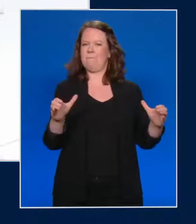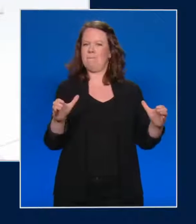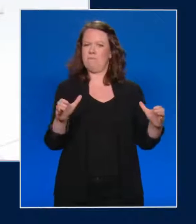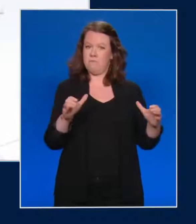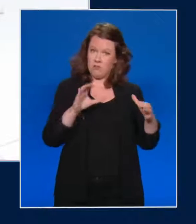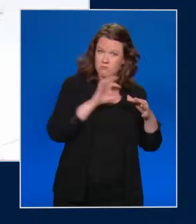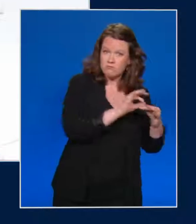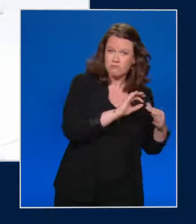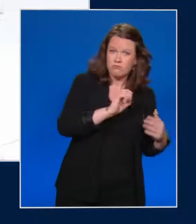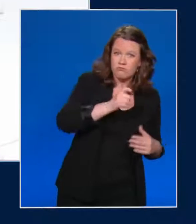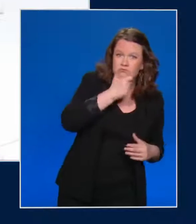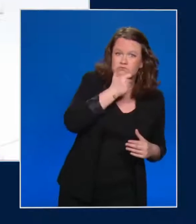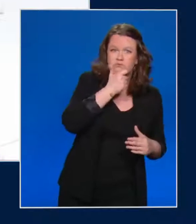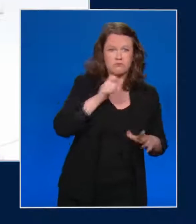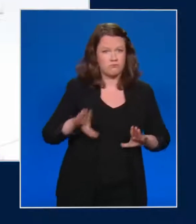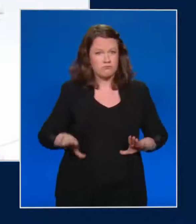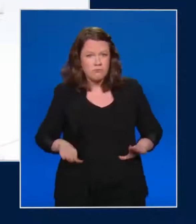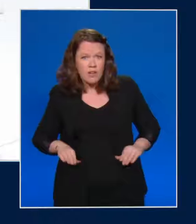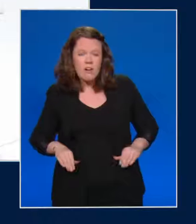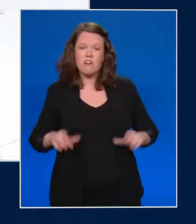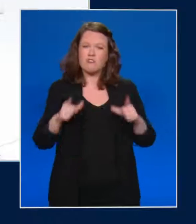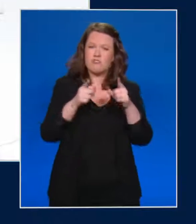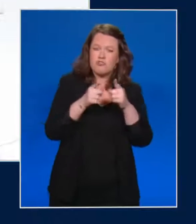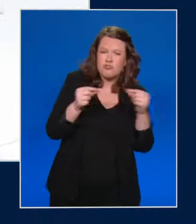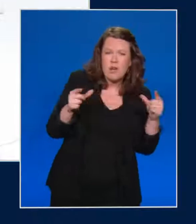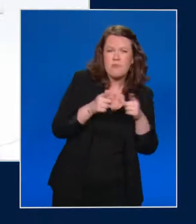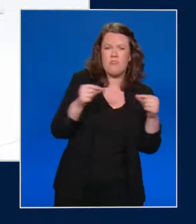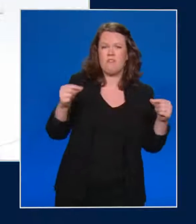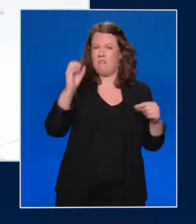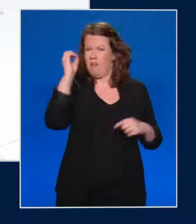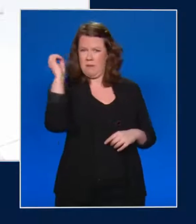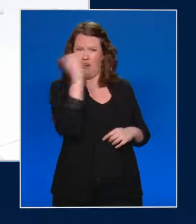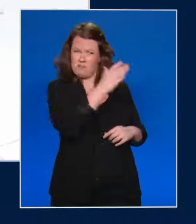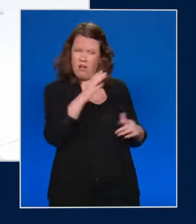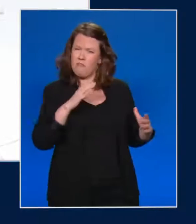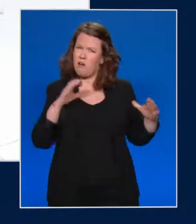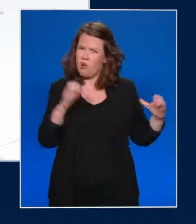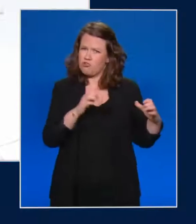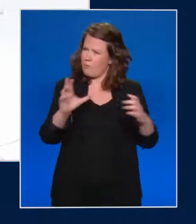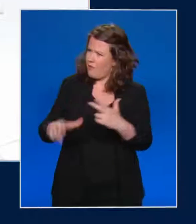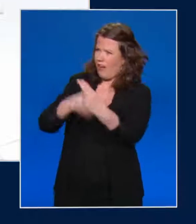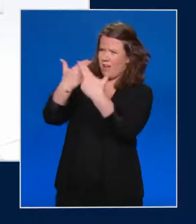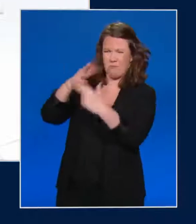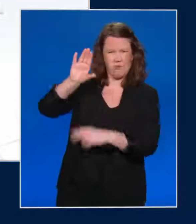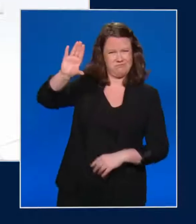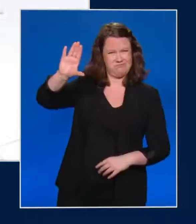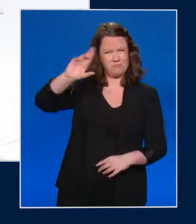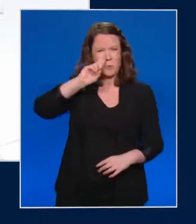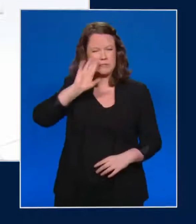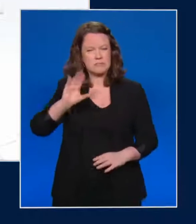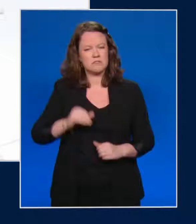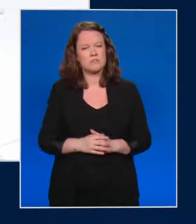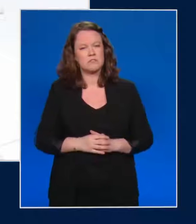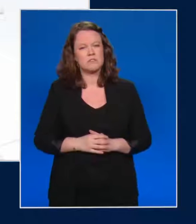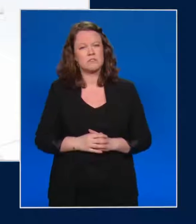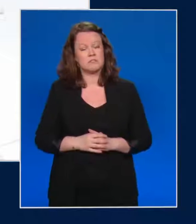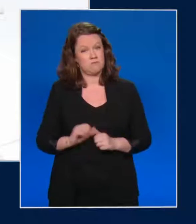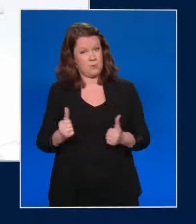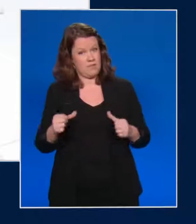et les canadiens les américains les japonais et tant d'autres pays d'abord en soutenant le peuple ukrainien